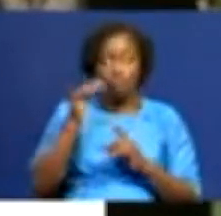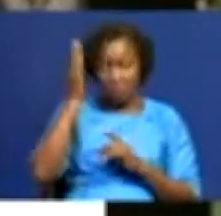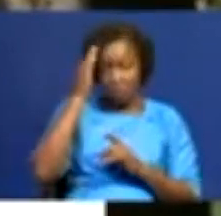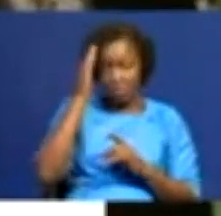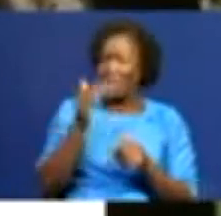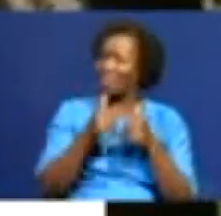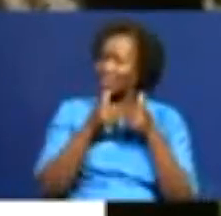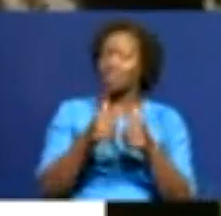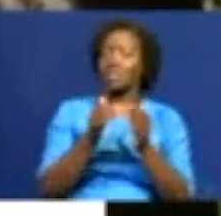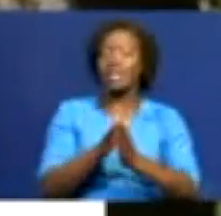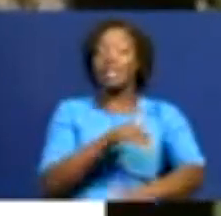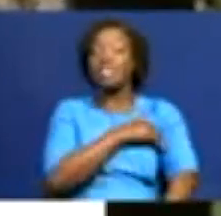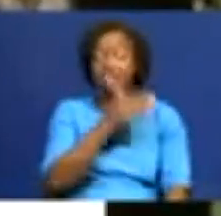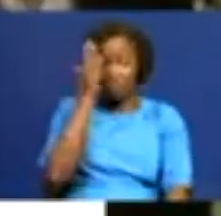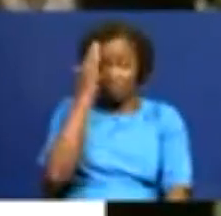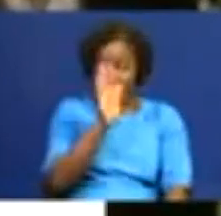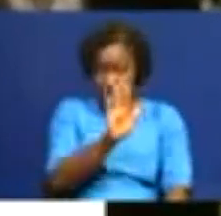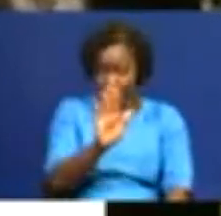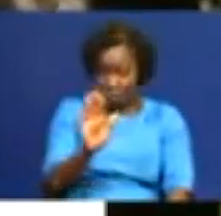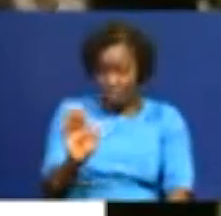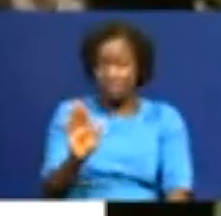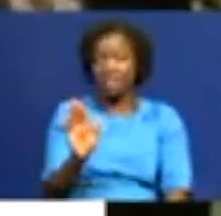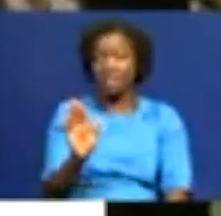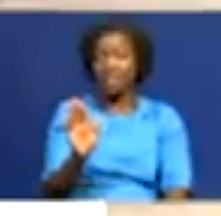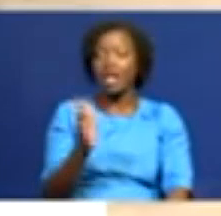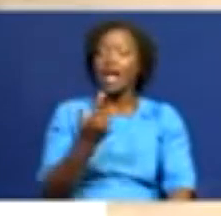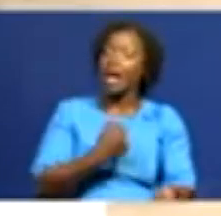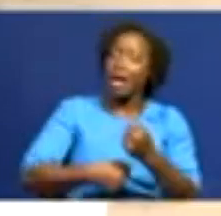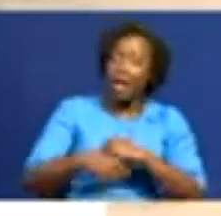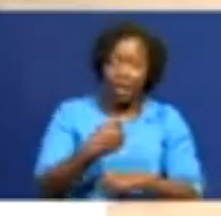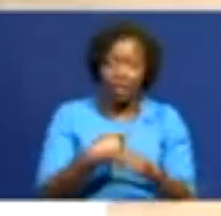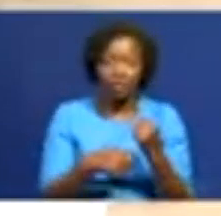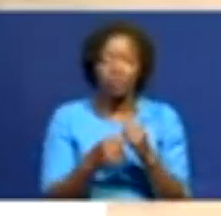wanachulikana na hata machivu wanawajua, ili waweze kuchukua hatua